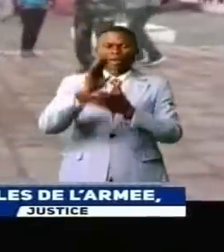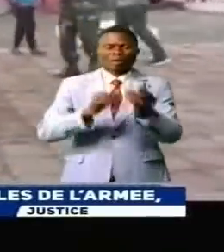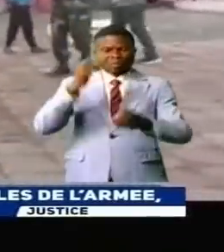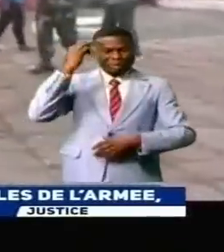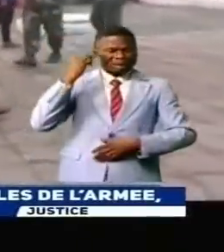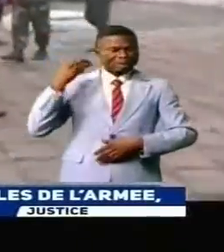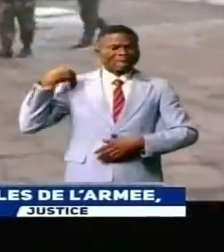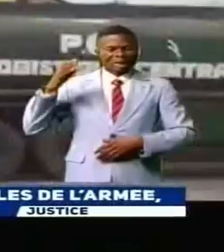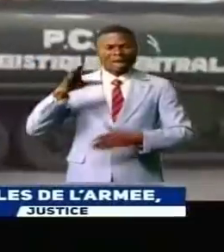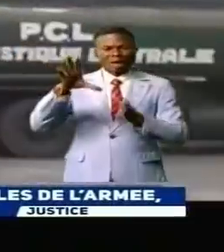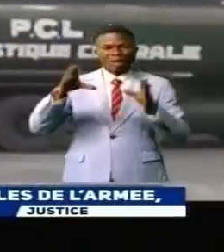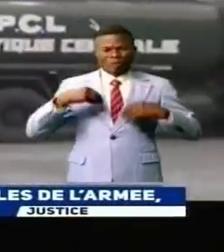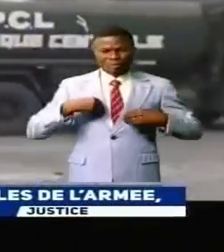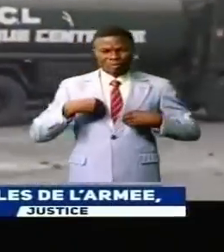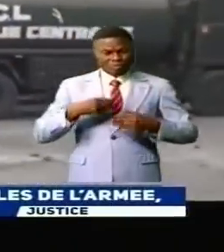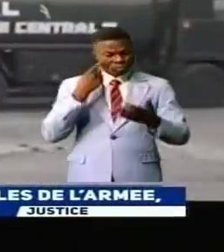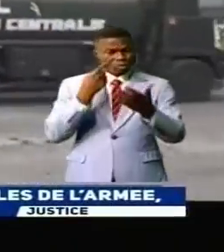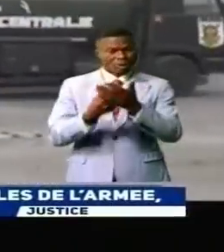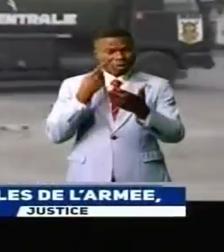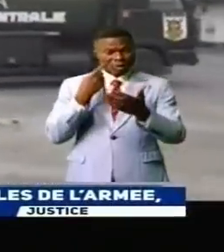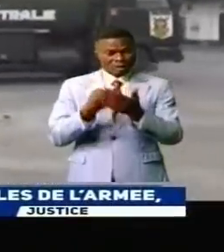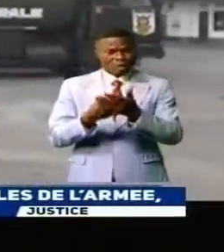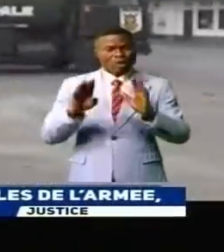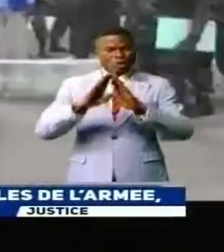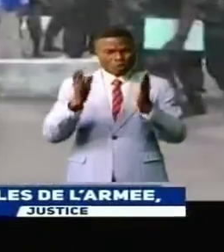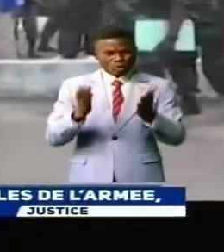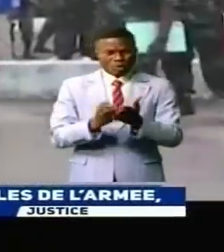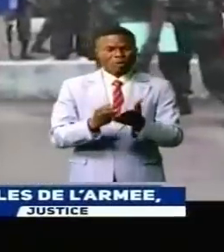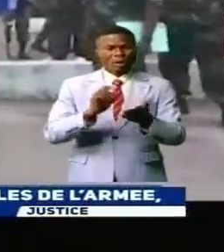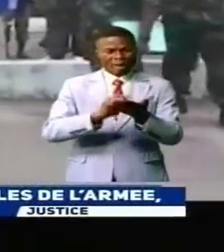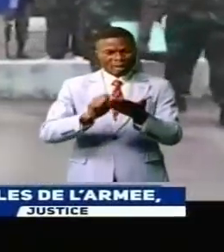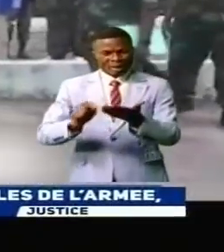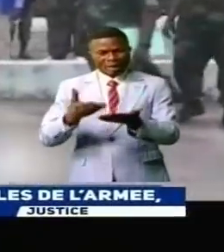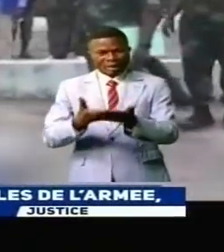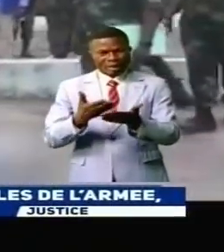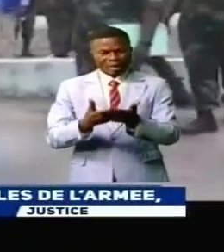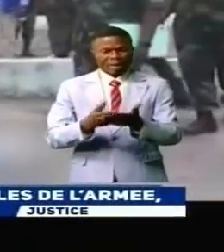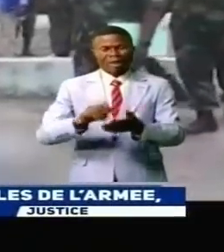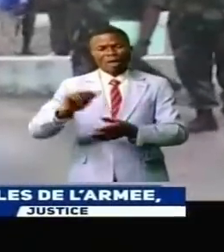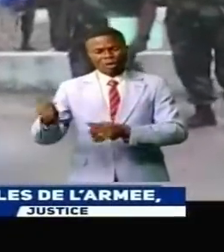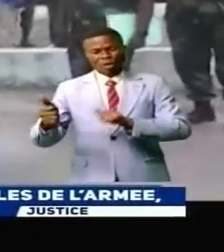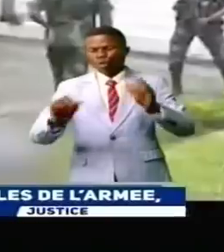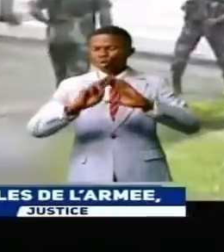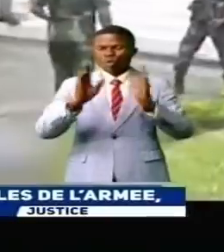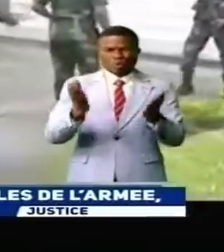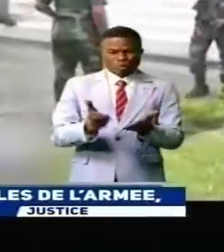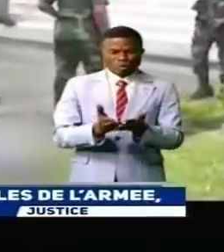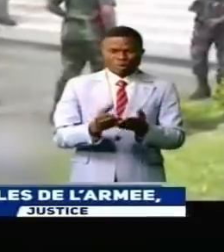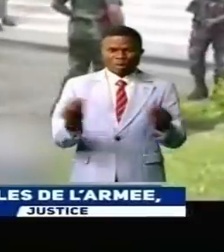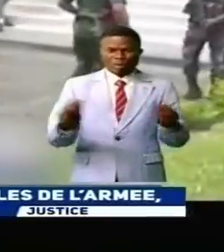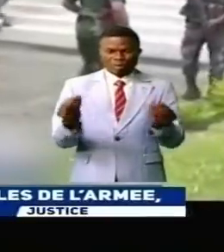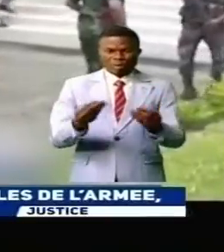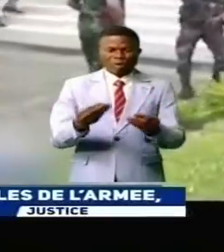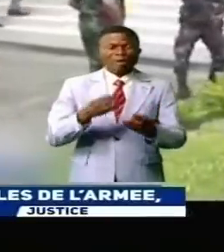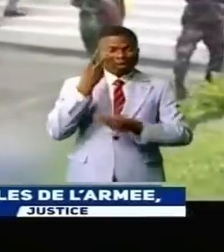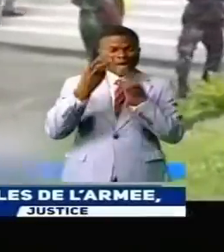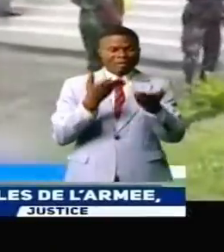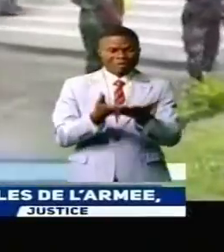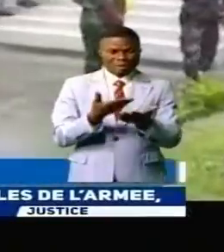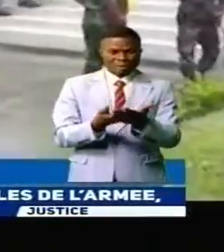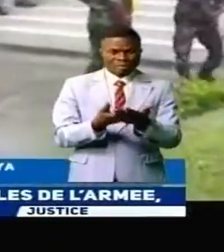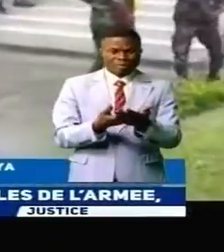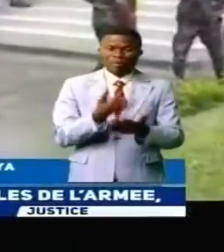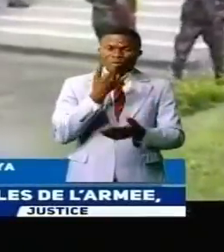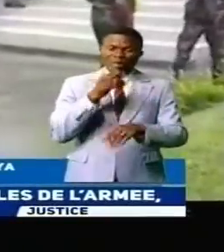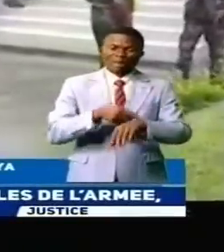ministère public. Les remarques ou observations ont été faites par les uns et les autres à l'issue de cette descente. Faute